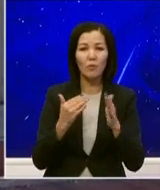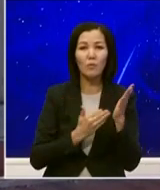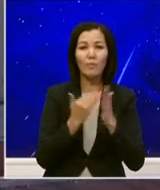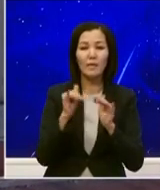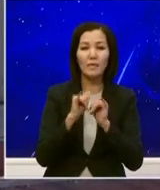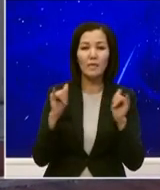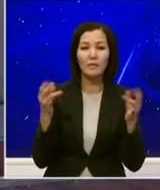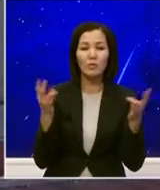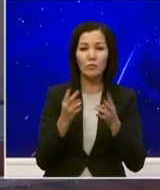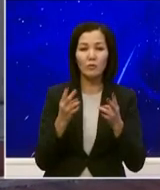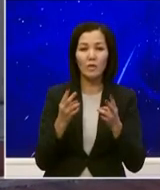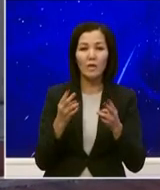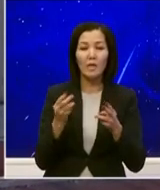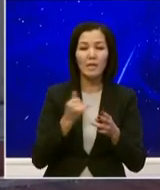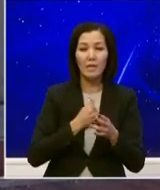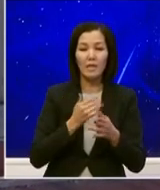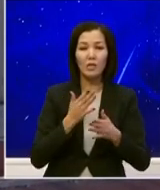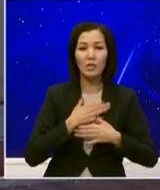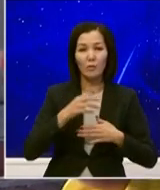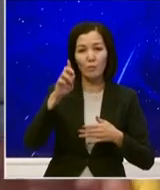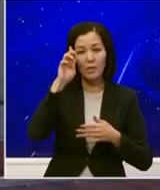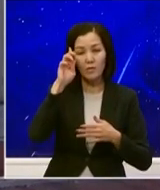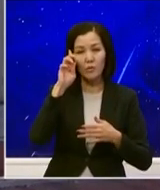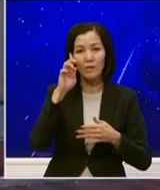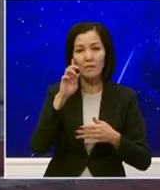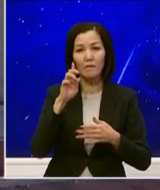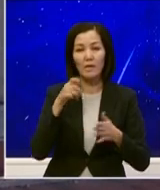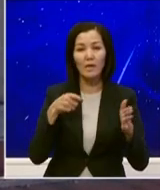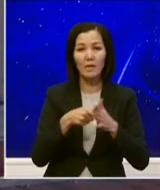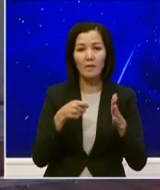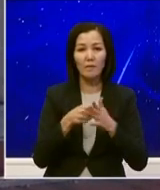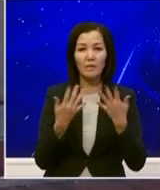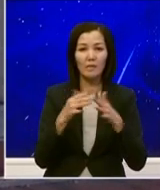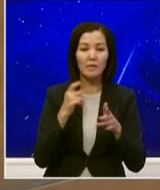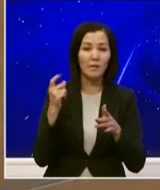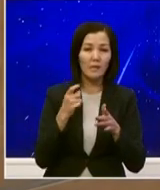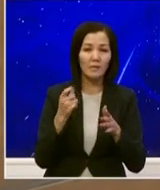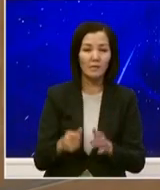что для нашей родины, для нашего государства кормить